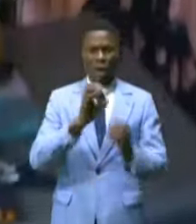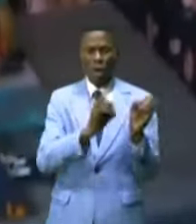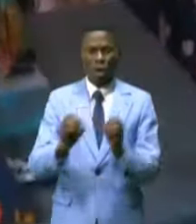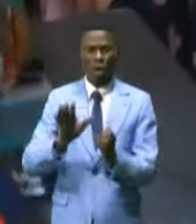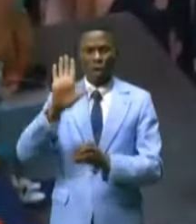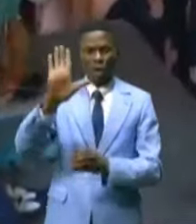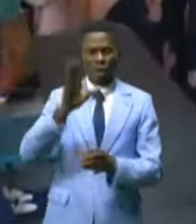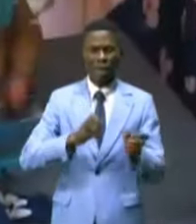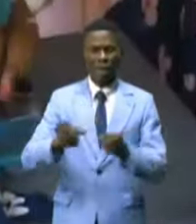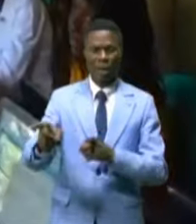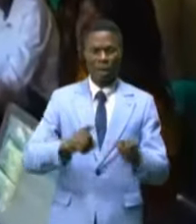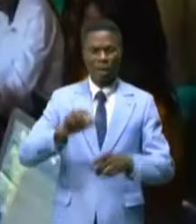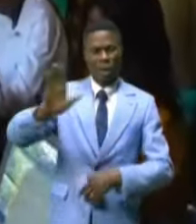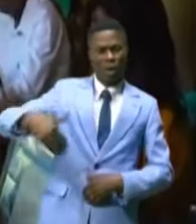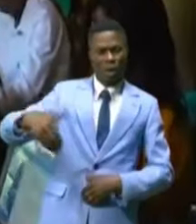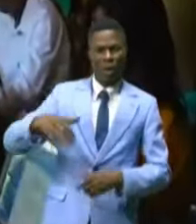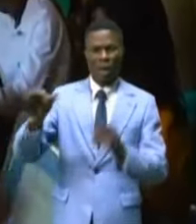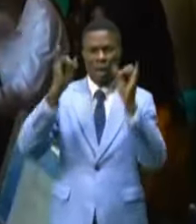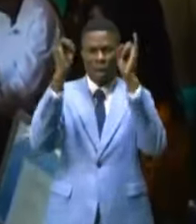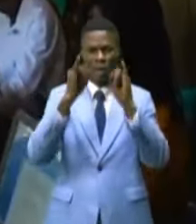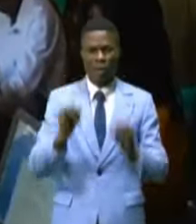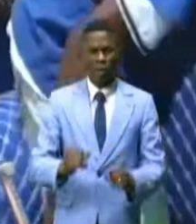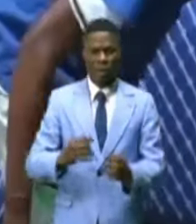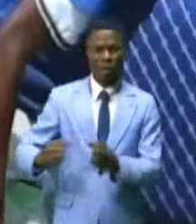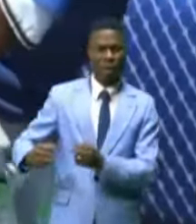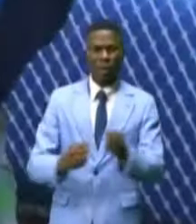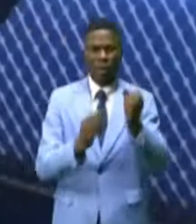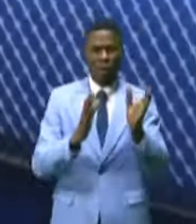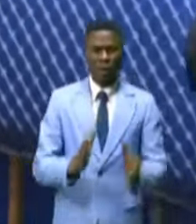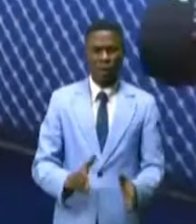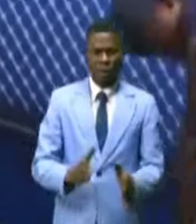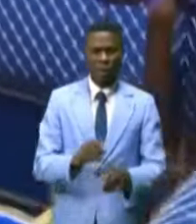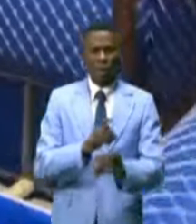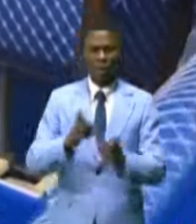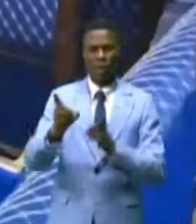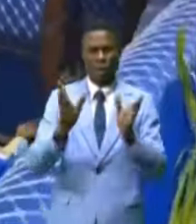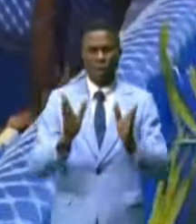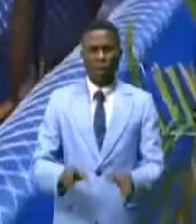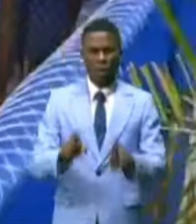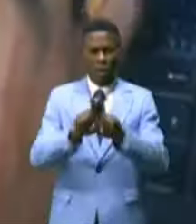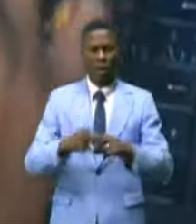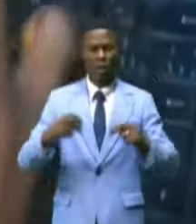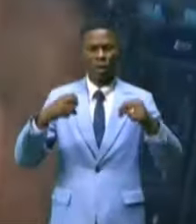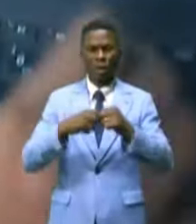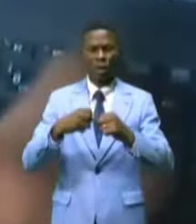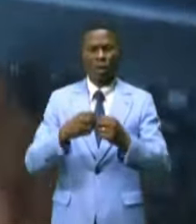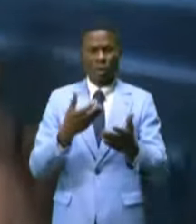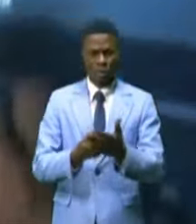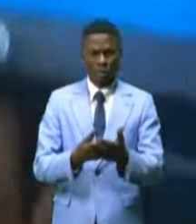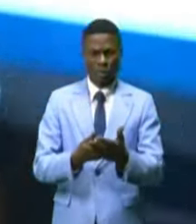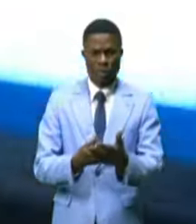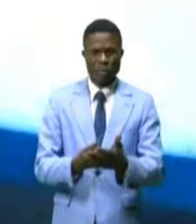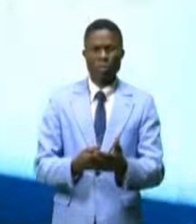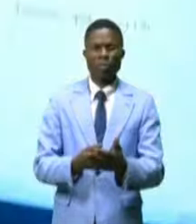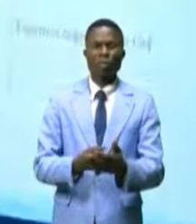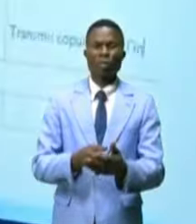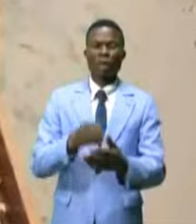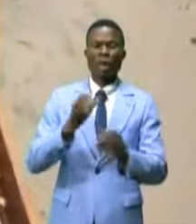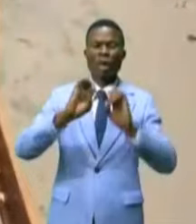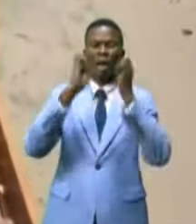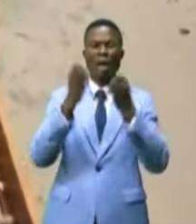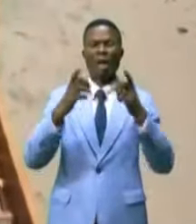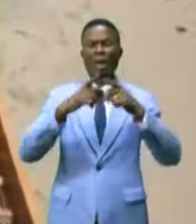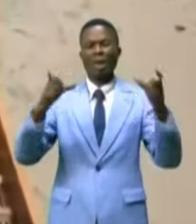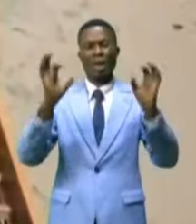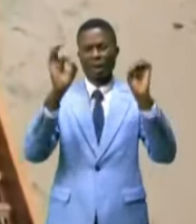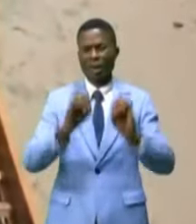la coupe-couture, l'informatique, la menuiserie, l'administration et l'électricité. Par manque des grandes entreprises, le